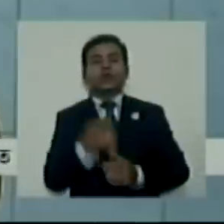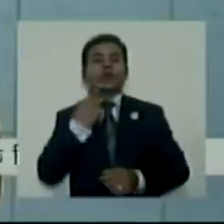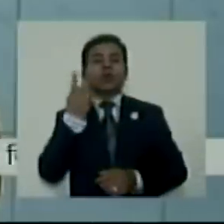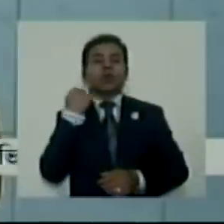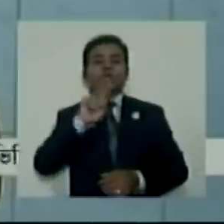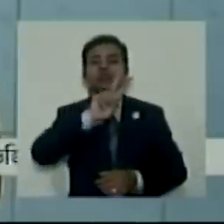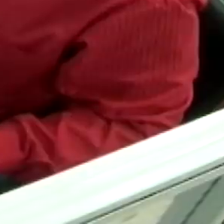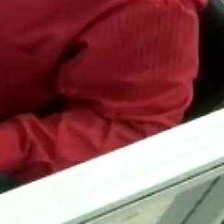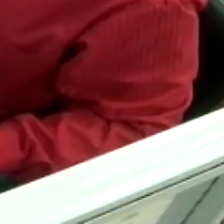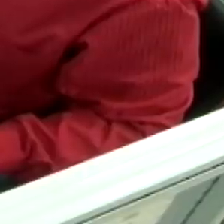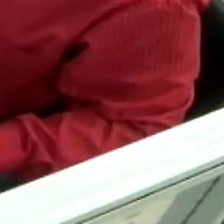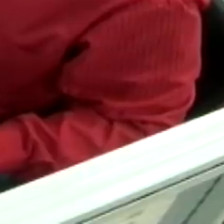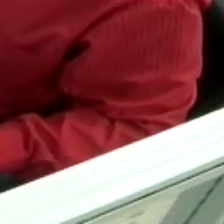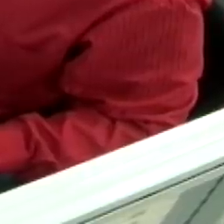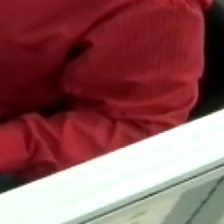নমুনা সংগ্রহ করেছি